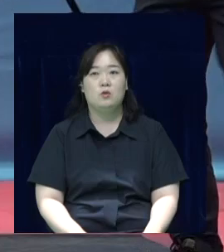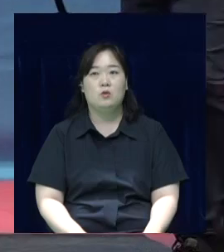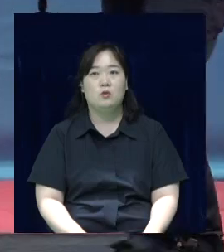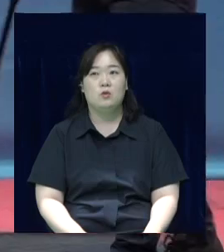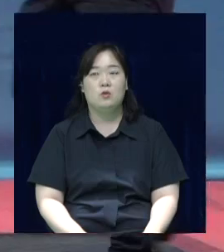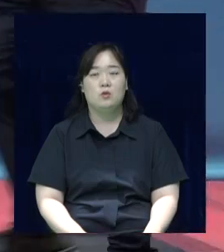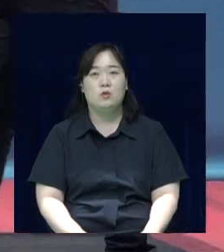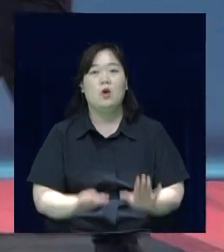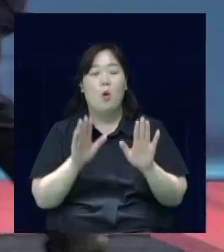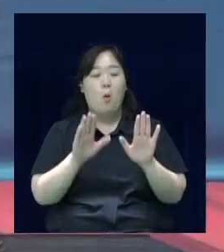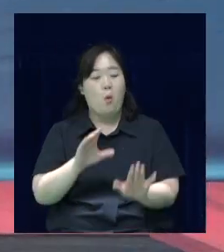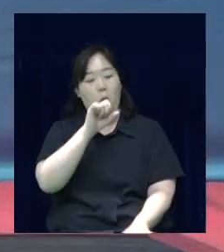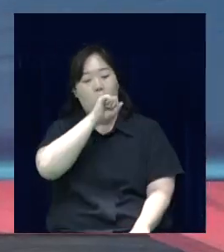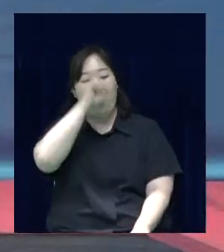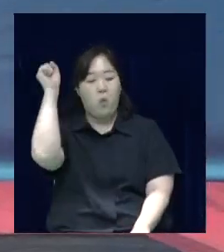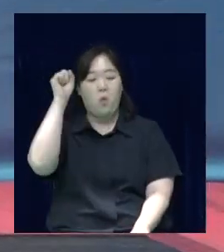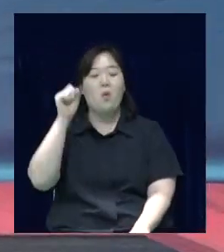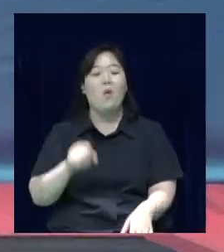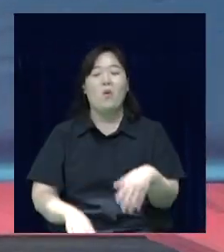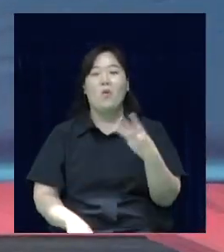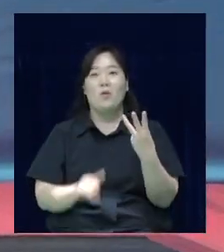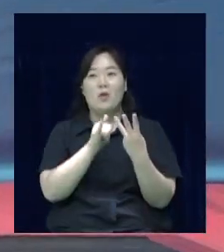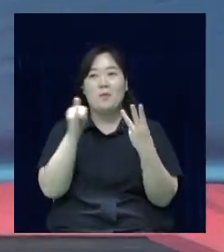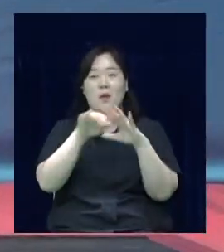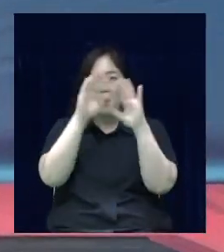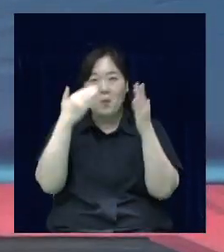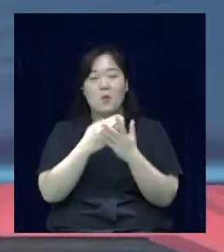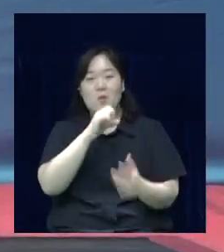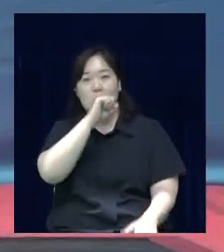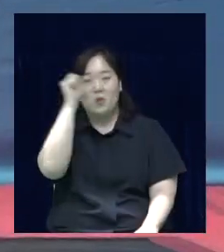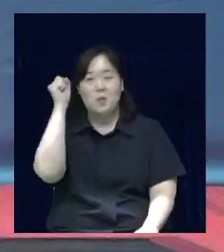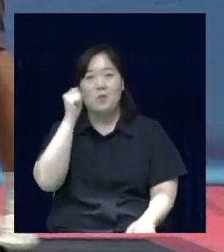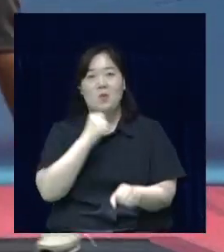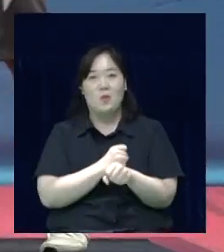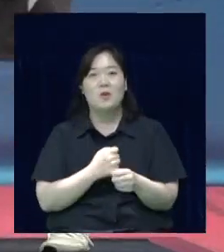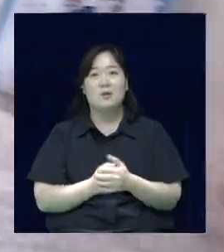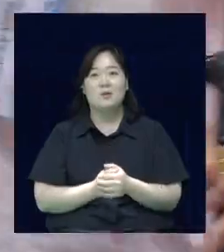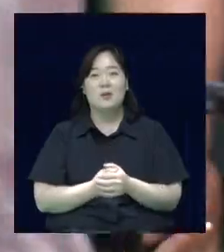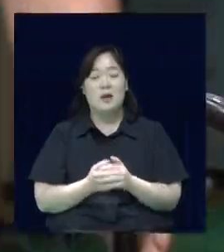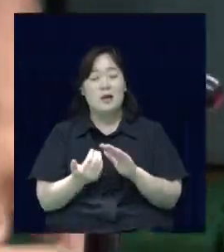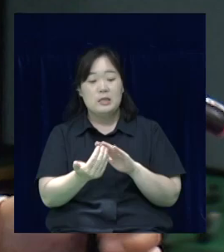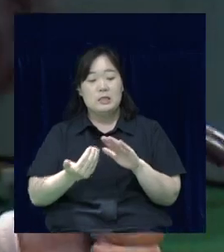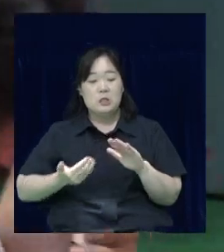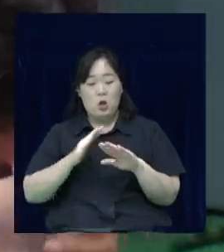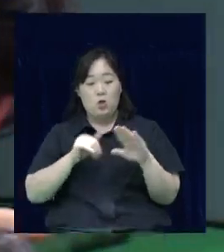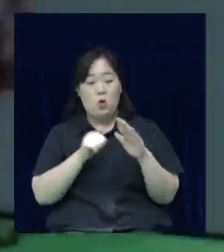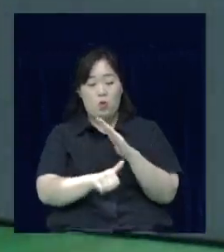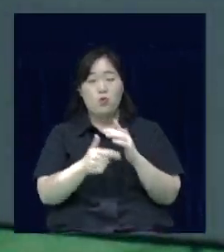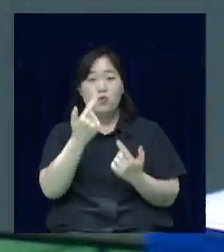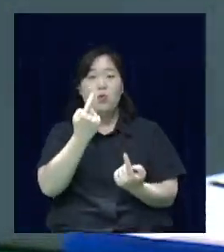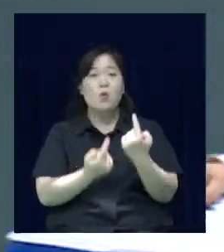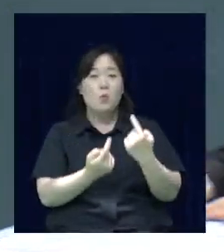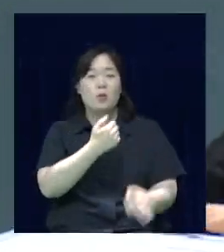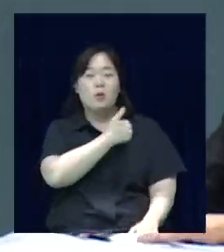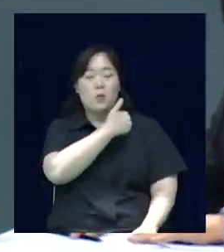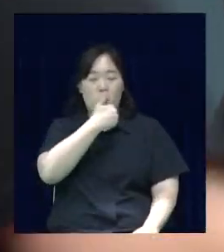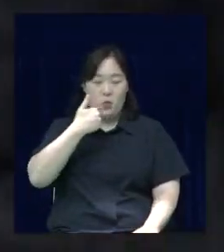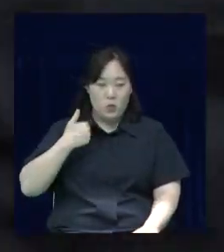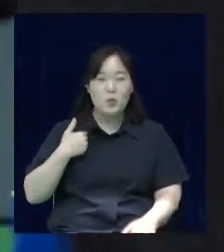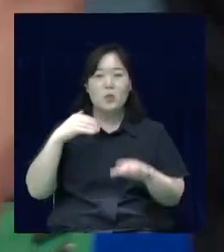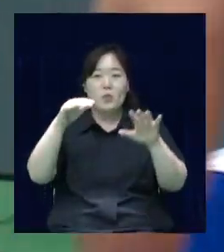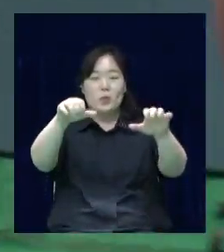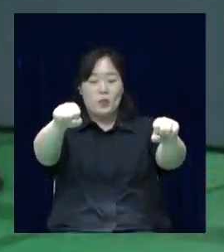예. 이번 판정 예. 세 명의 심판이 예. 모두 성공을 선언했네요. 예. 앞선 선수들에 비해서 훨씬 더 여유로운 어떤 동작을 볼 수 있습니다. 네.